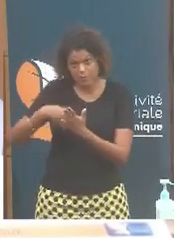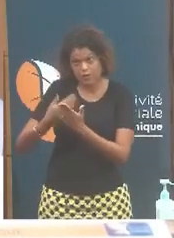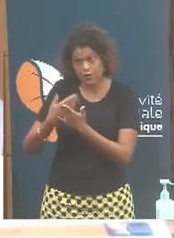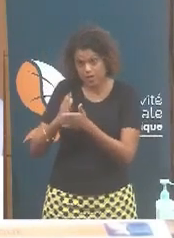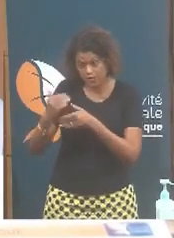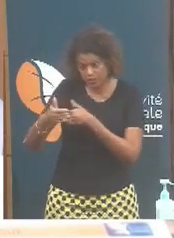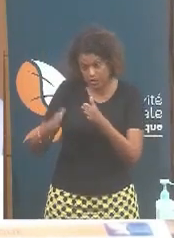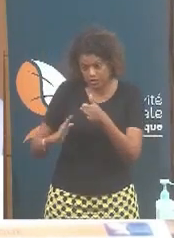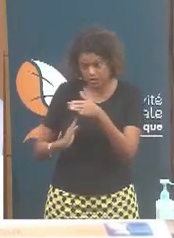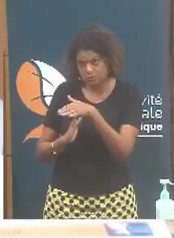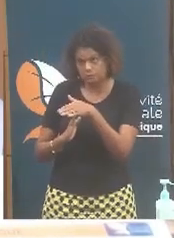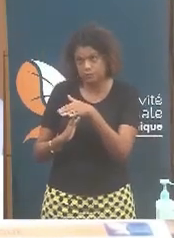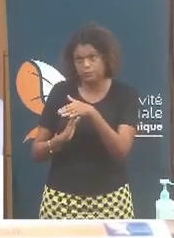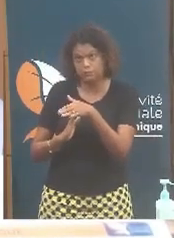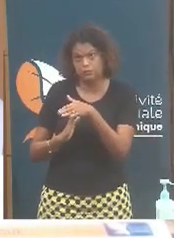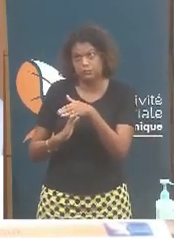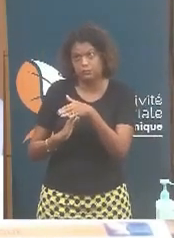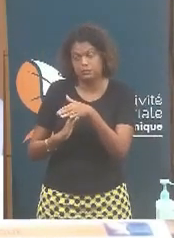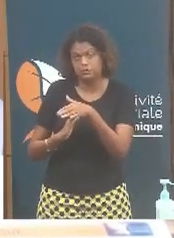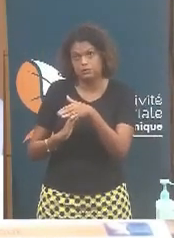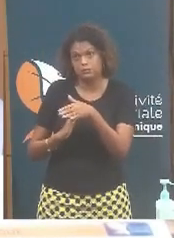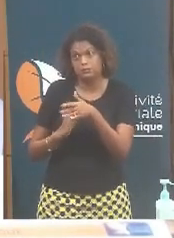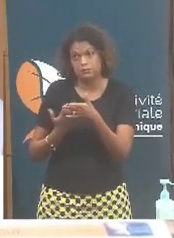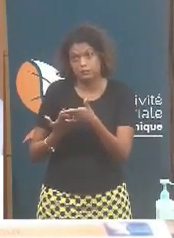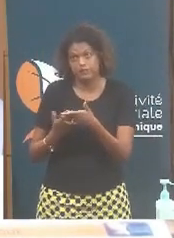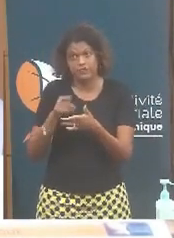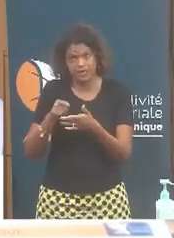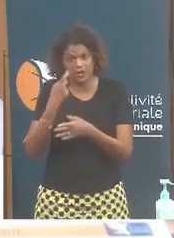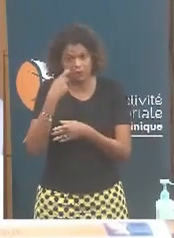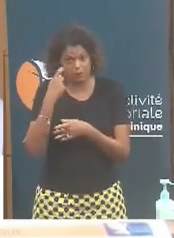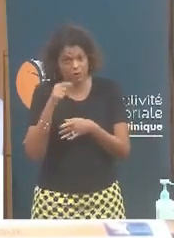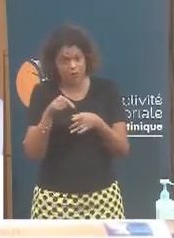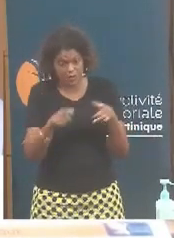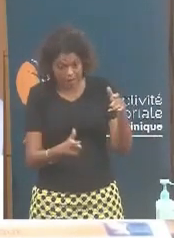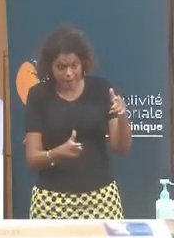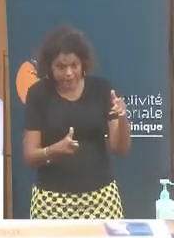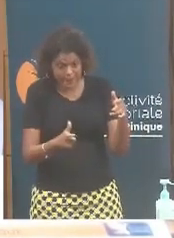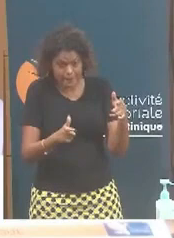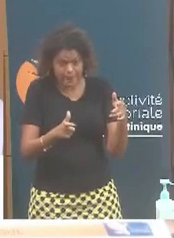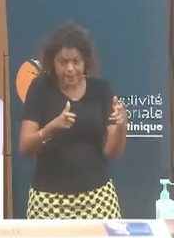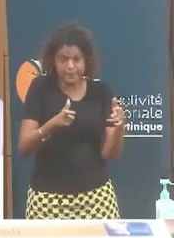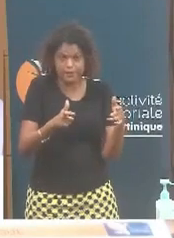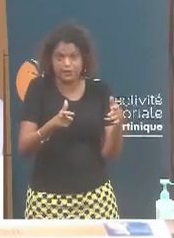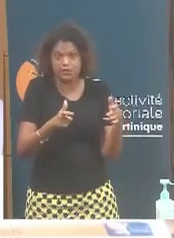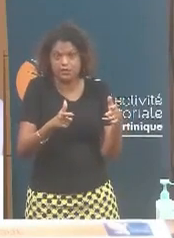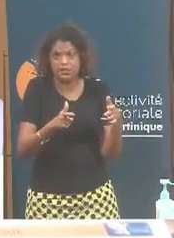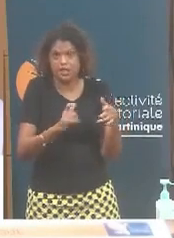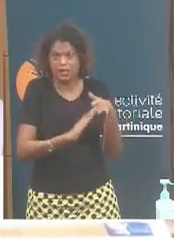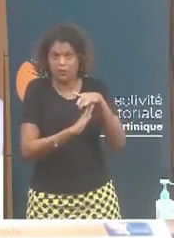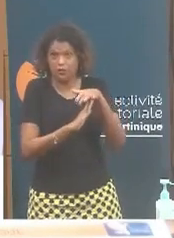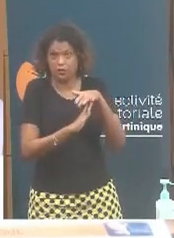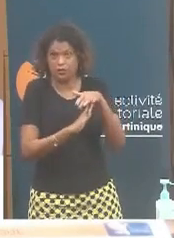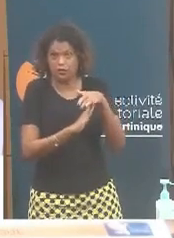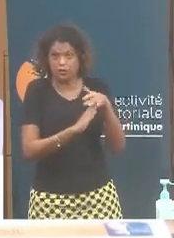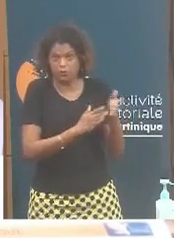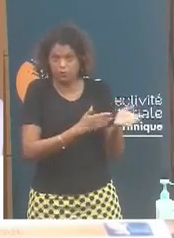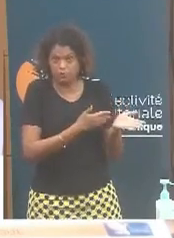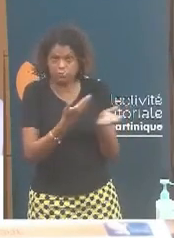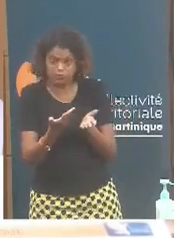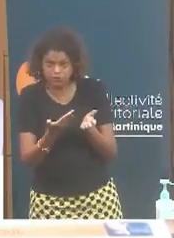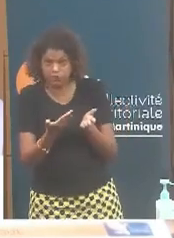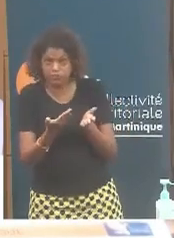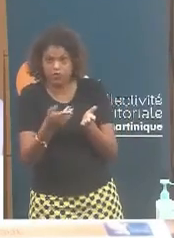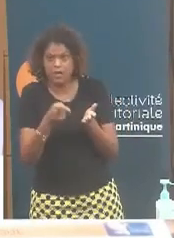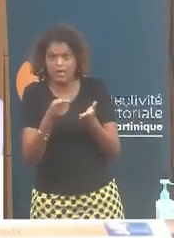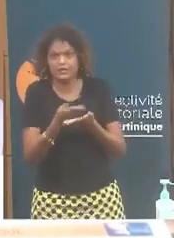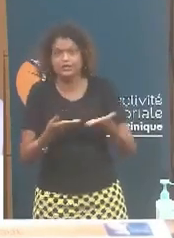comptes qui constate qu'il y a eu des redressements et que les comptes qu'on vous a livrés en situation